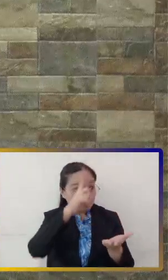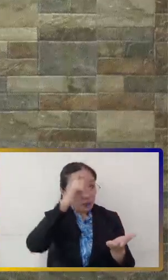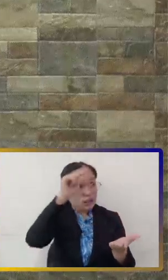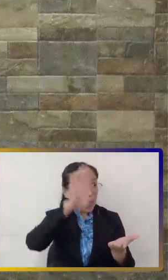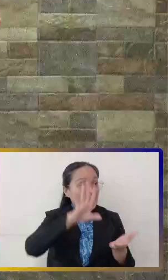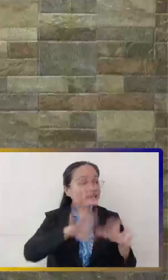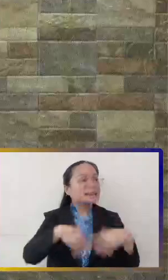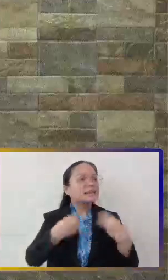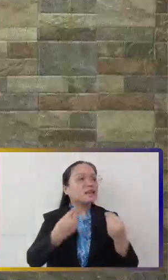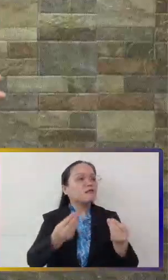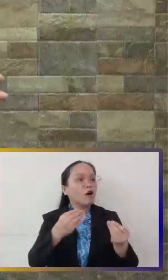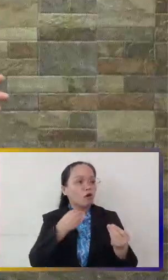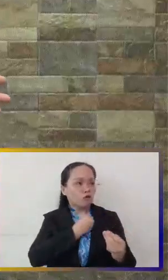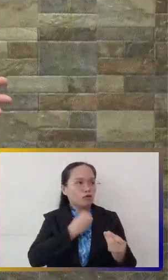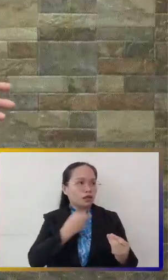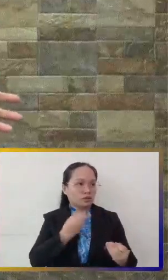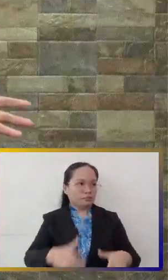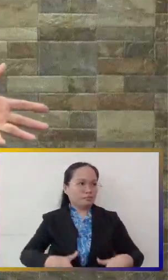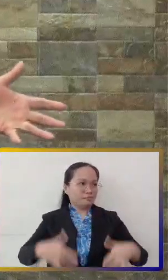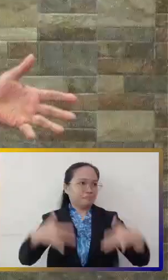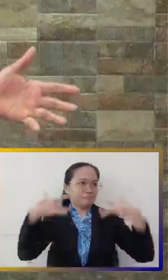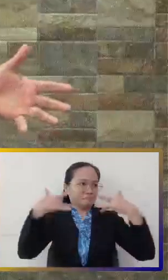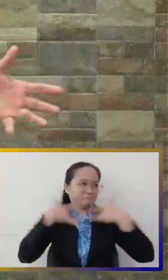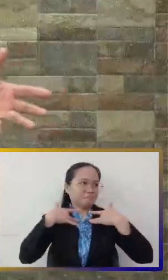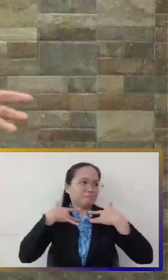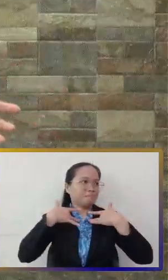Tingnan niyo kapatid, para parehas tayo nabubuhay.